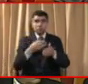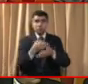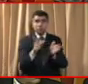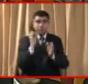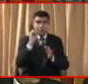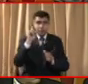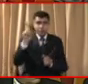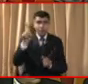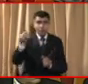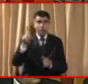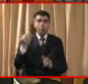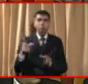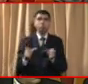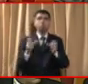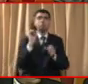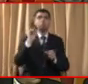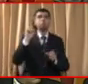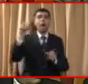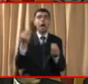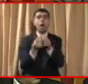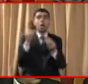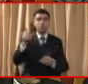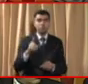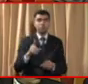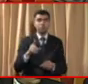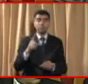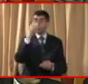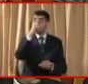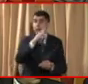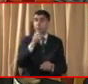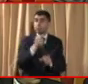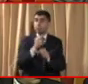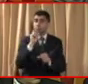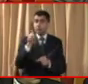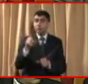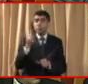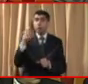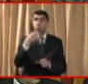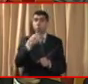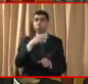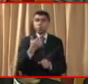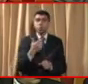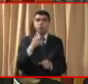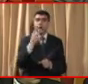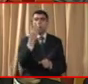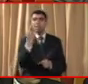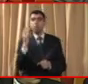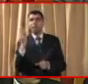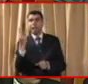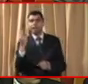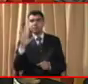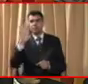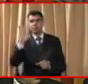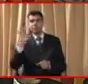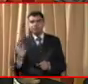ثم ثالثا، مازال كنطرحوا المعايير ديال الدعم. حتى كتكلم السيد الوزير على 30-35، ولكن هذا مازال خصو وضوح